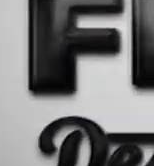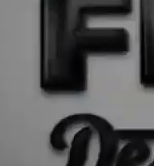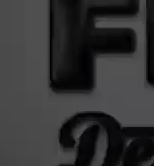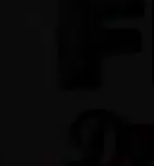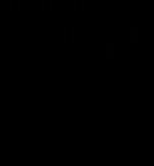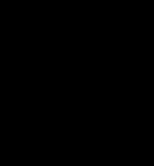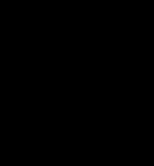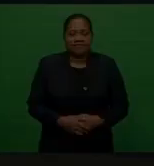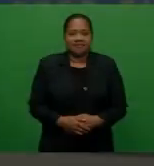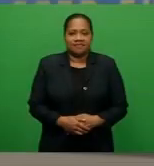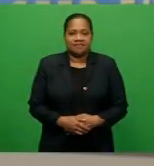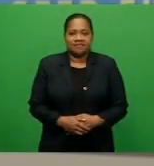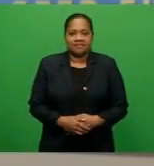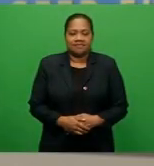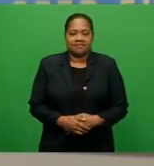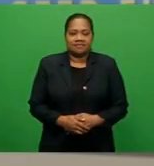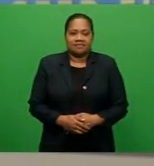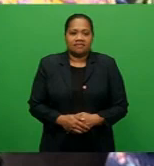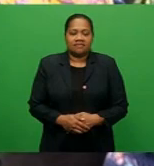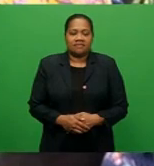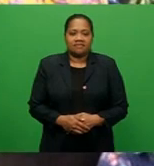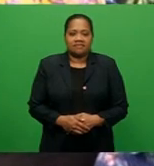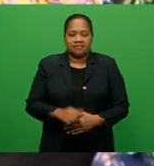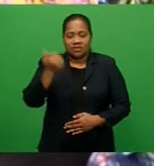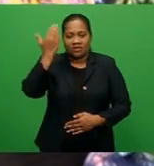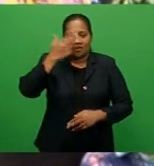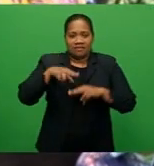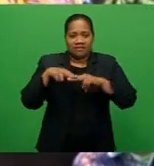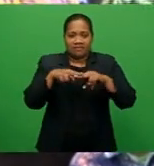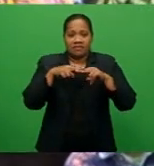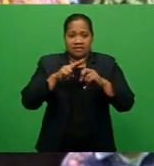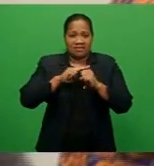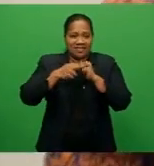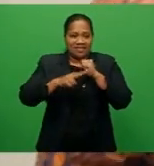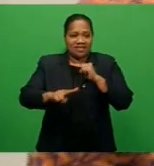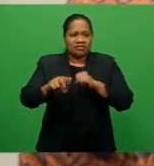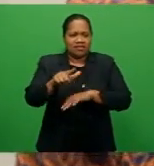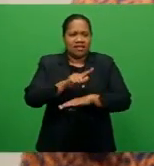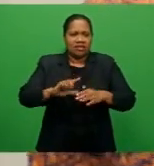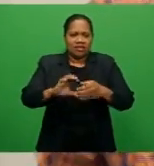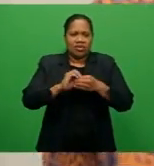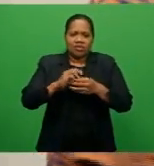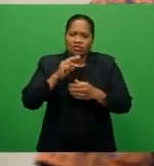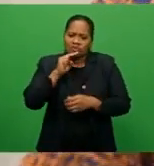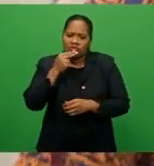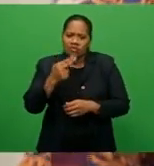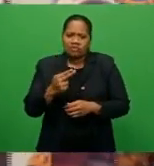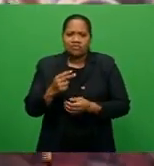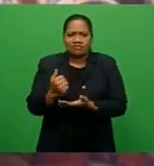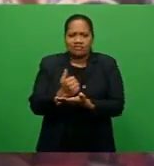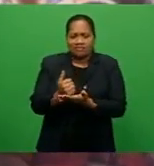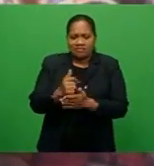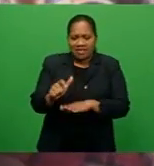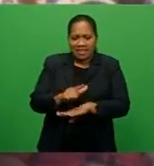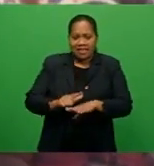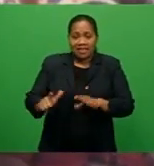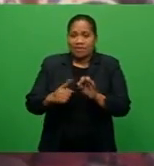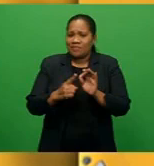2 देश की धड़कन। Good evening, Fiji. In this bulletin, landowners told to action land by